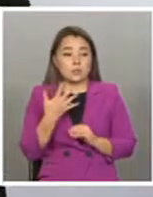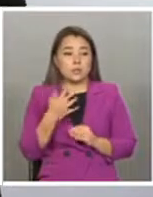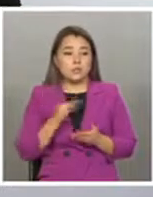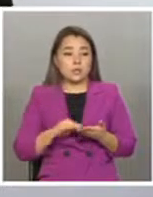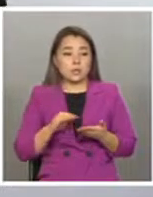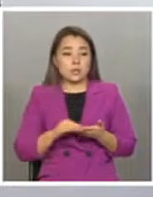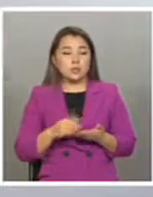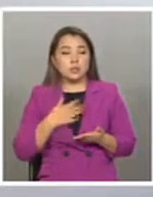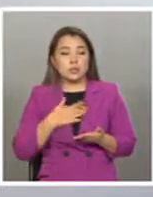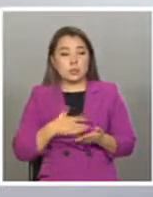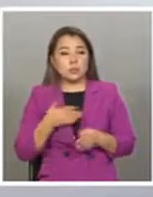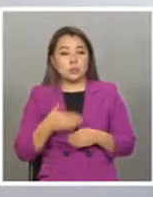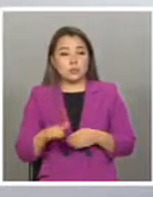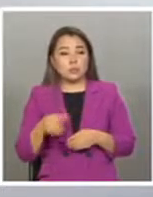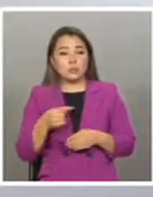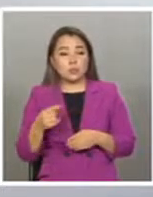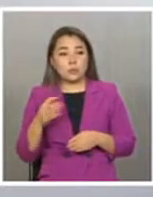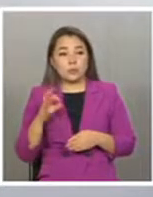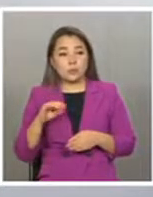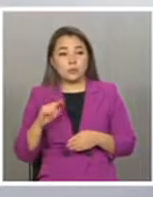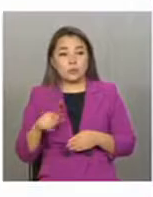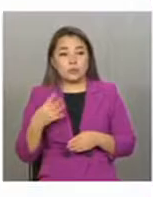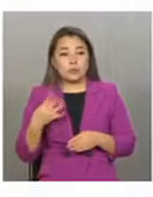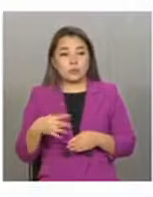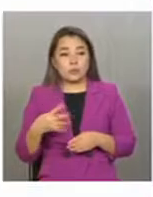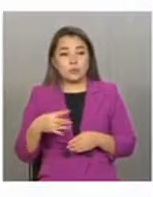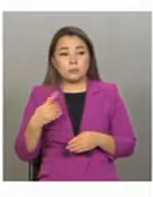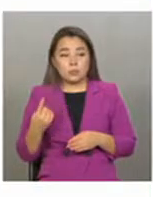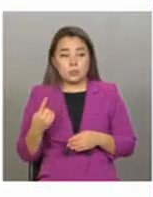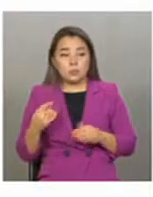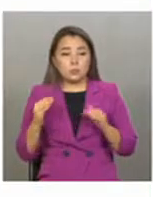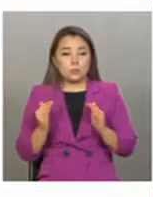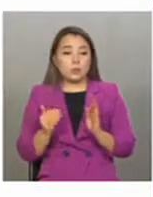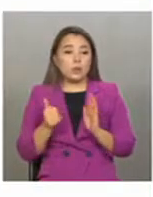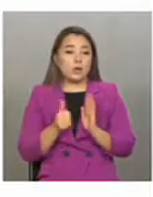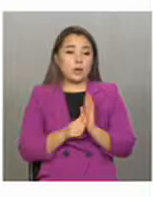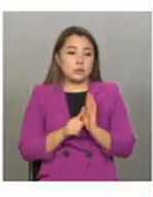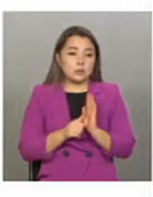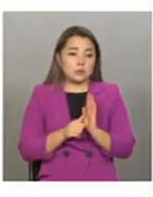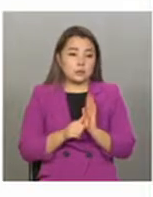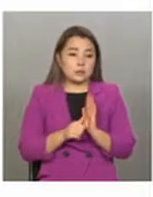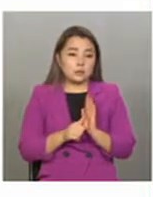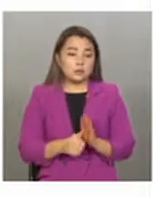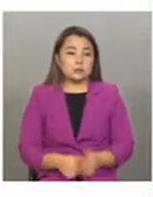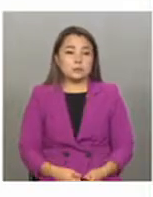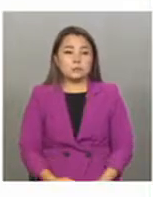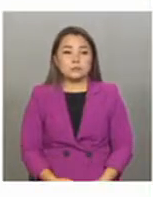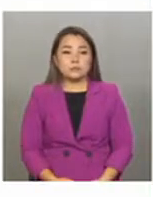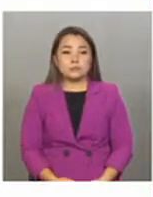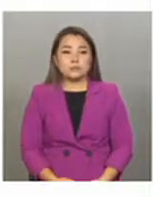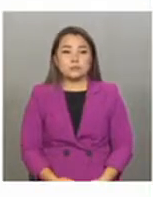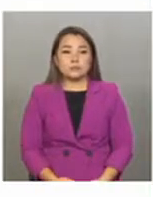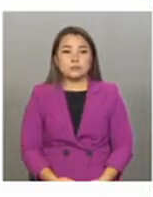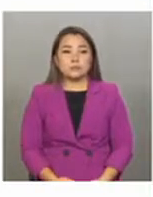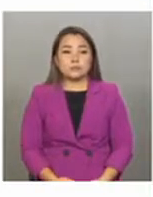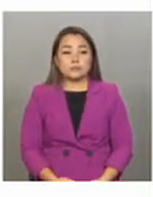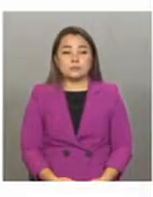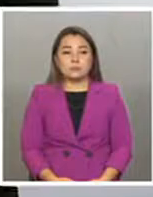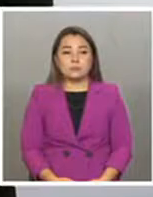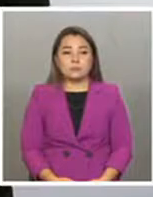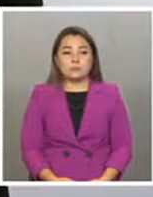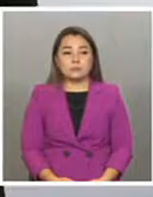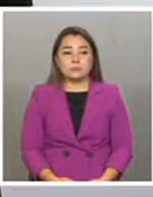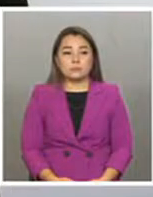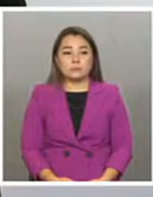бөлшегінде минус 0 бүтін 100-ден 41 периодында 6 периодты ондық бөлшегімен жазуға